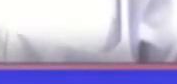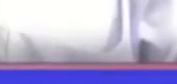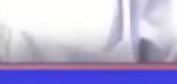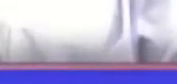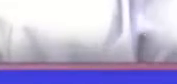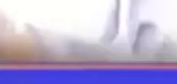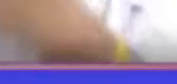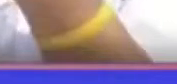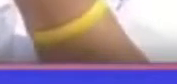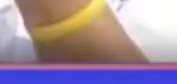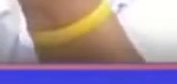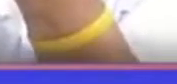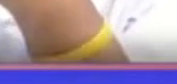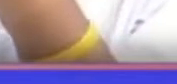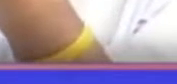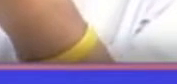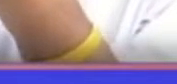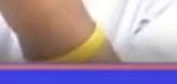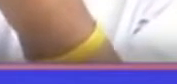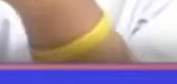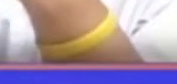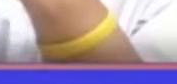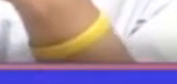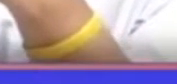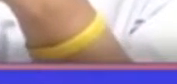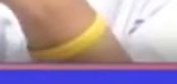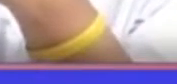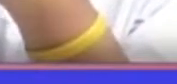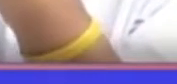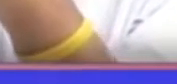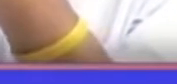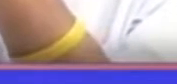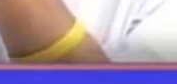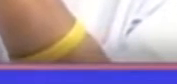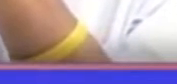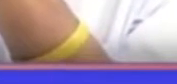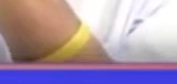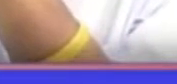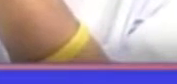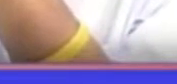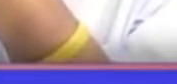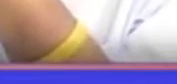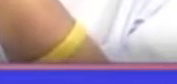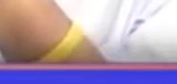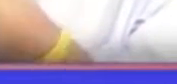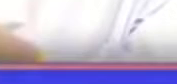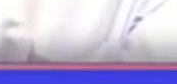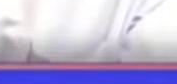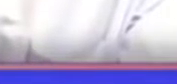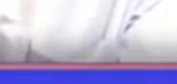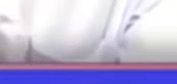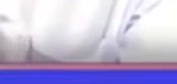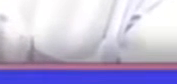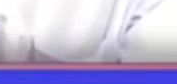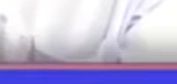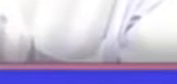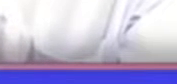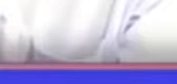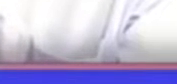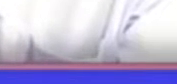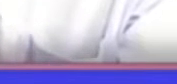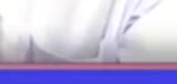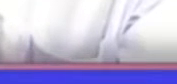เนี่ยหมดอายุความวันนั้นก็หากันให้ควักเลยตามกันทุกที ่13มิถุนา ใช่13มิถุนาวันนี้20เท่าไหร่